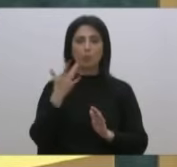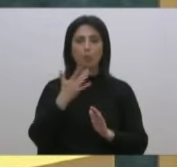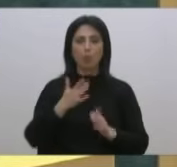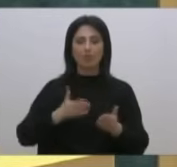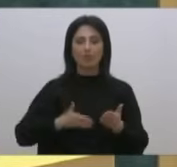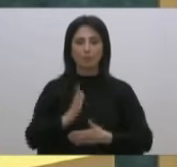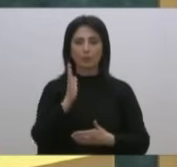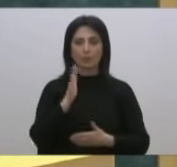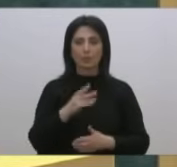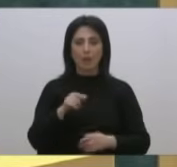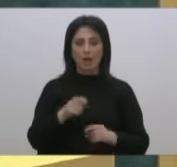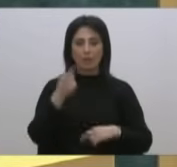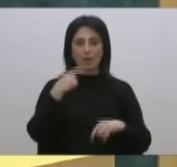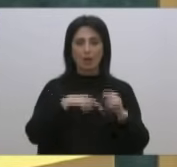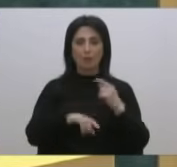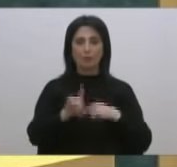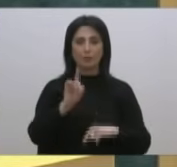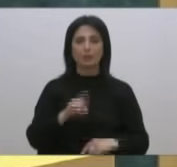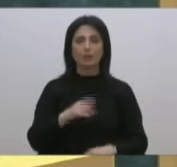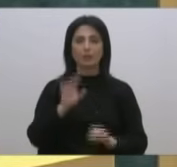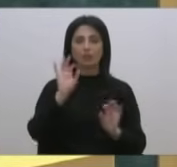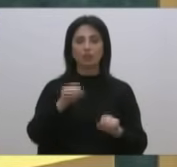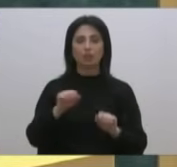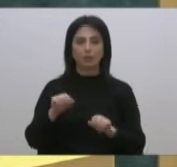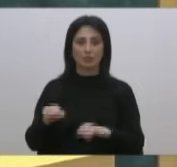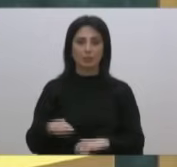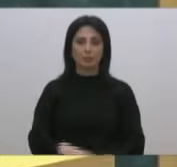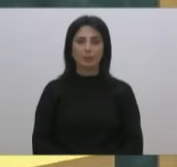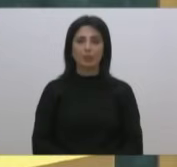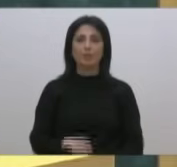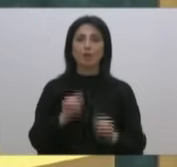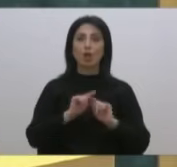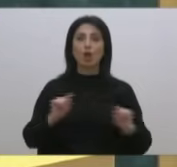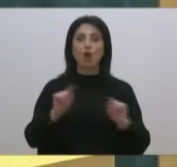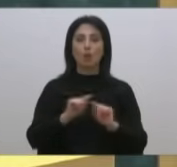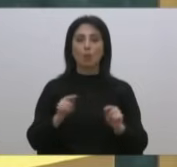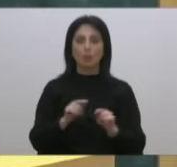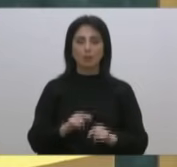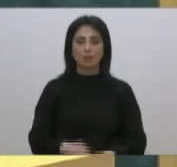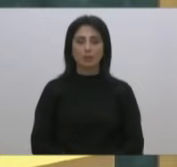გეოპოლიტიკური ფუნქცია და აქედან გამომდინარე შესაძლებლობები. ოპოზიციის